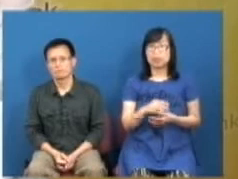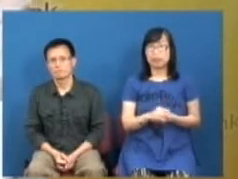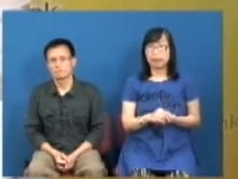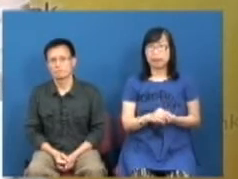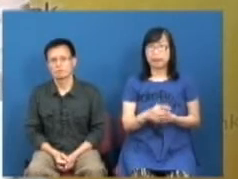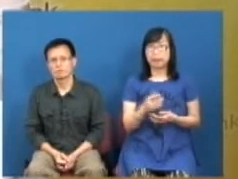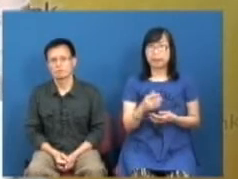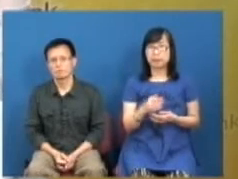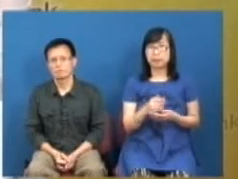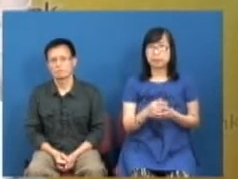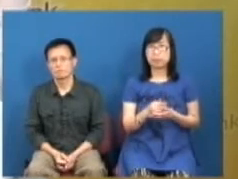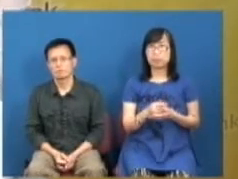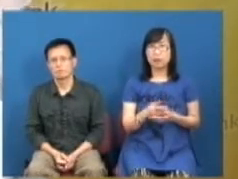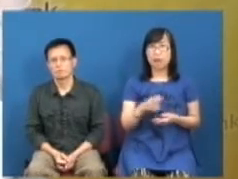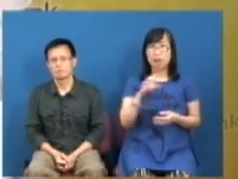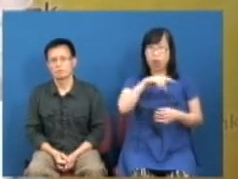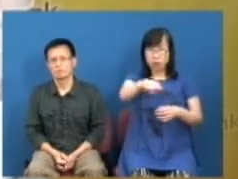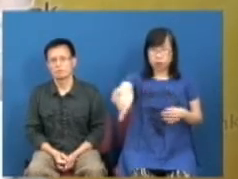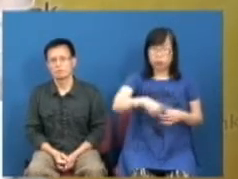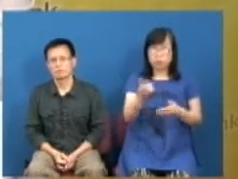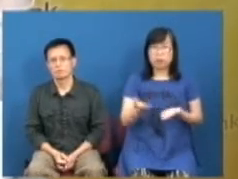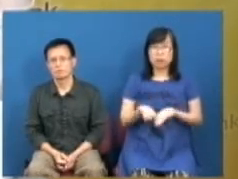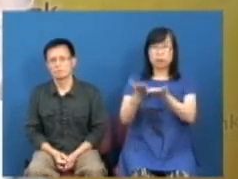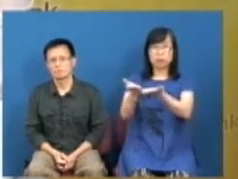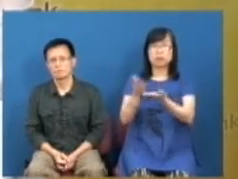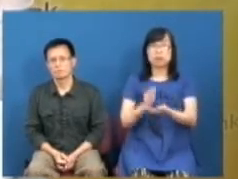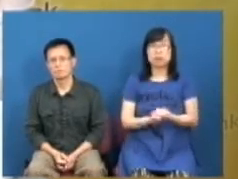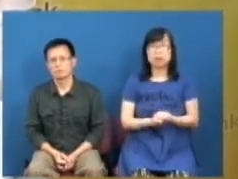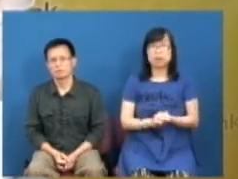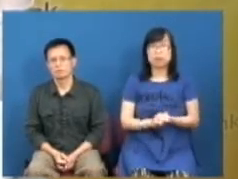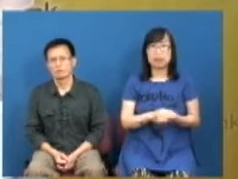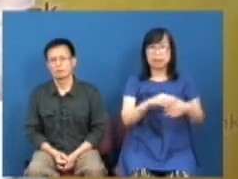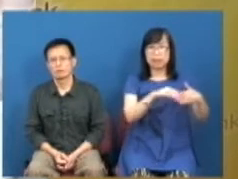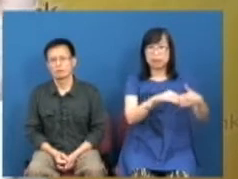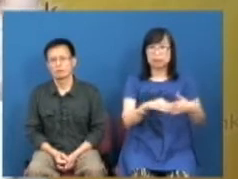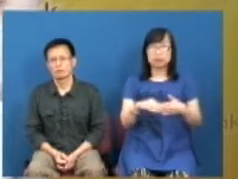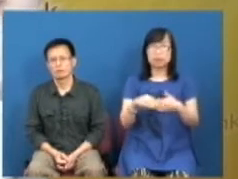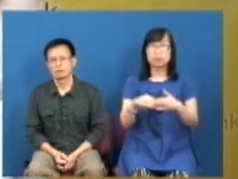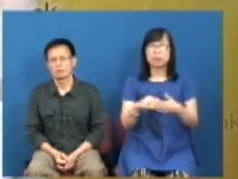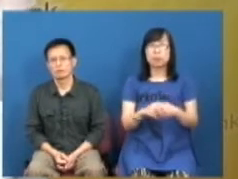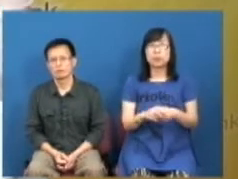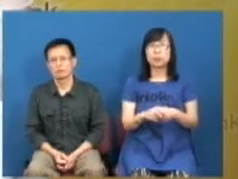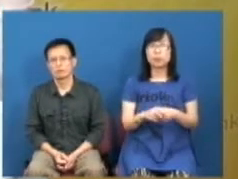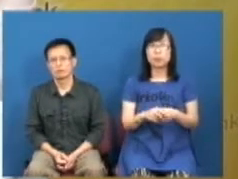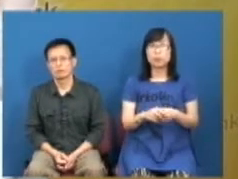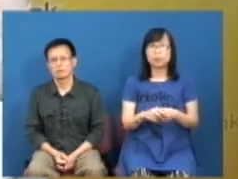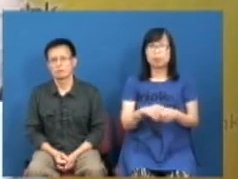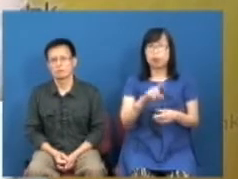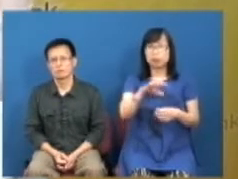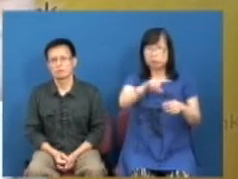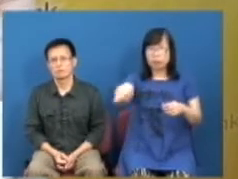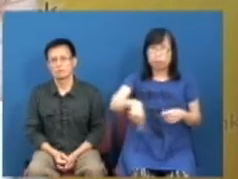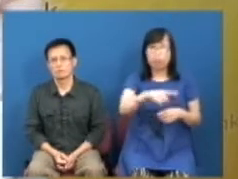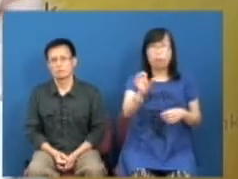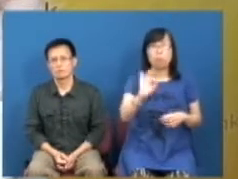係我哋即係土地供應嘅問題而引致到，其實你而家行會又話無啦啦又話冇地，咁你又揾